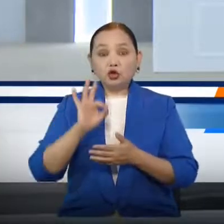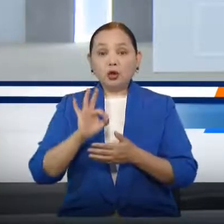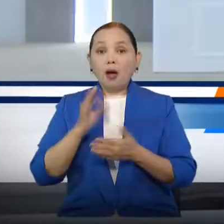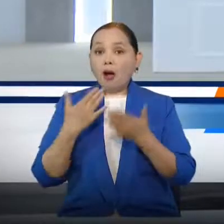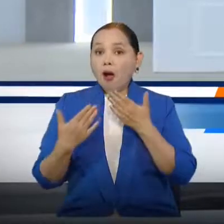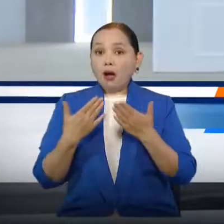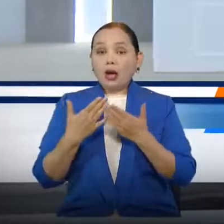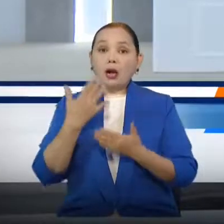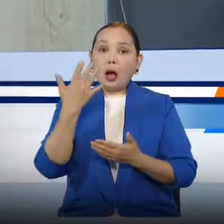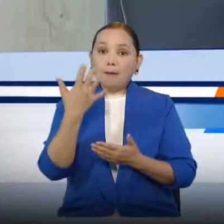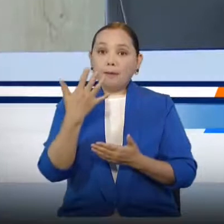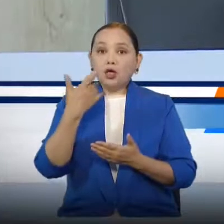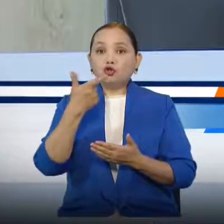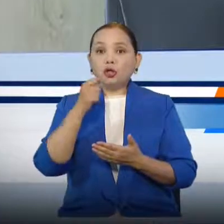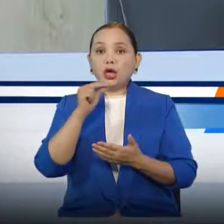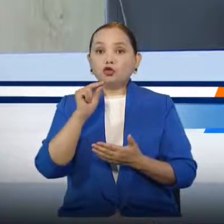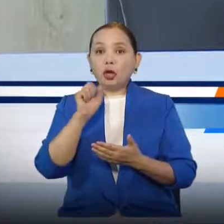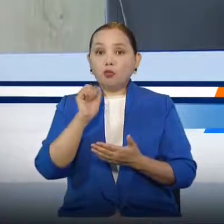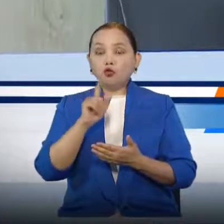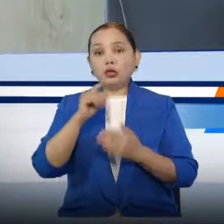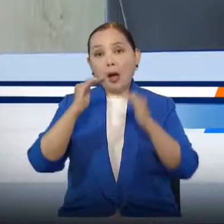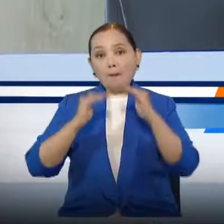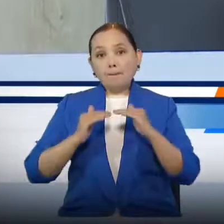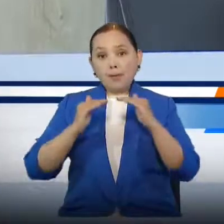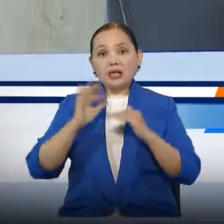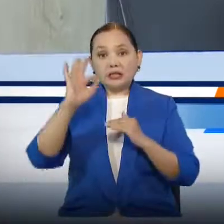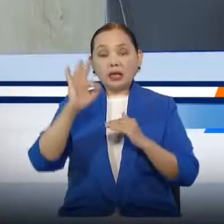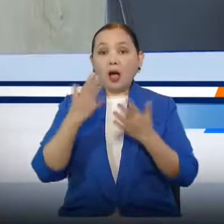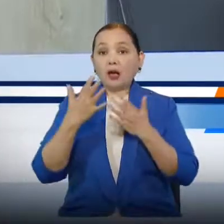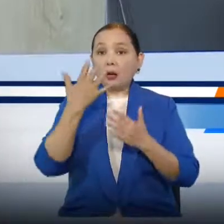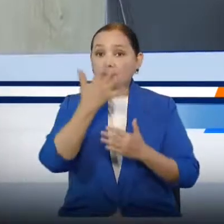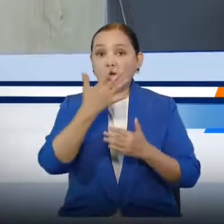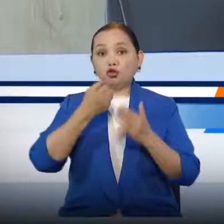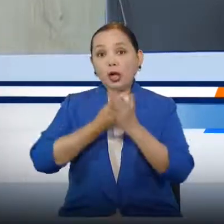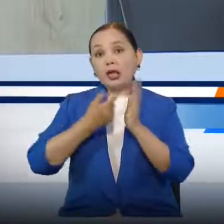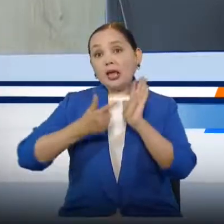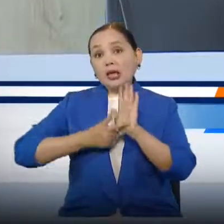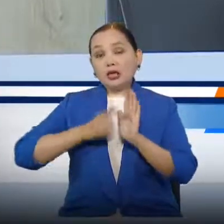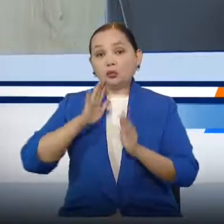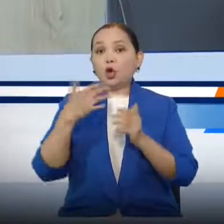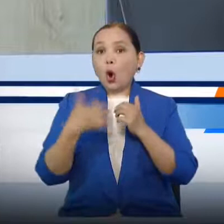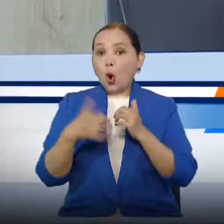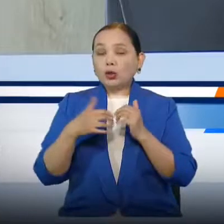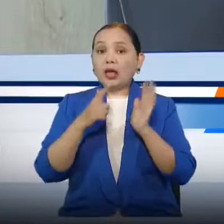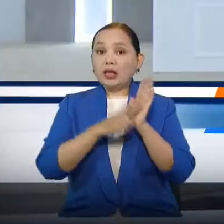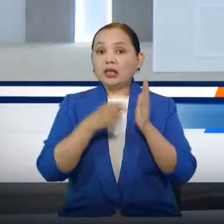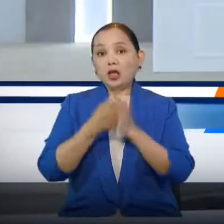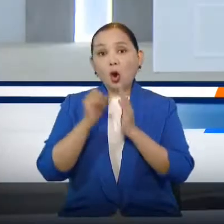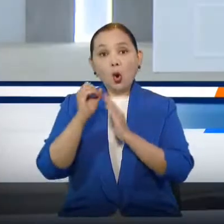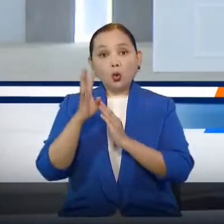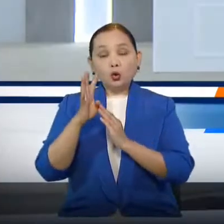agar 5 gacha bo'lsa, bu past darajadagi, 5 dan 7 gacha bo'lsa, o'rta darajada, 7 dan